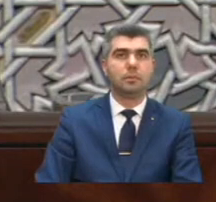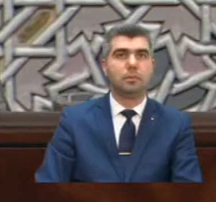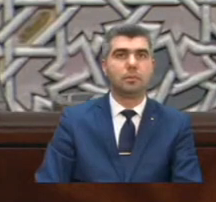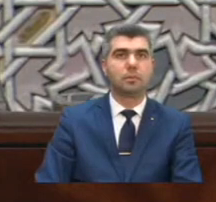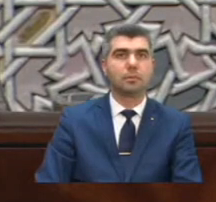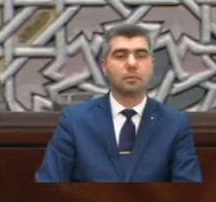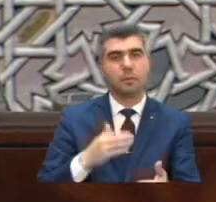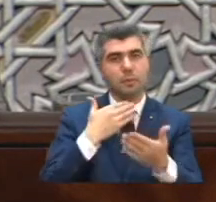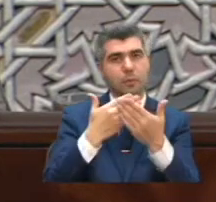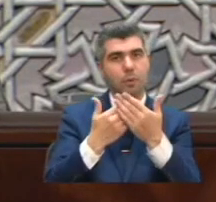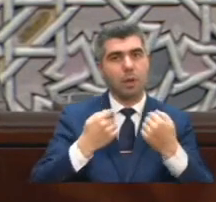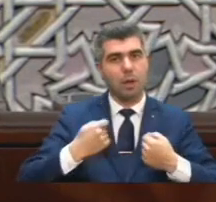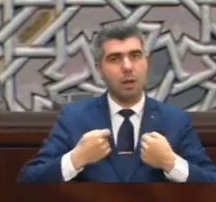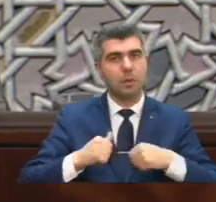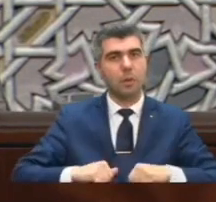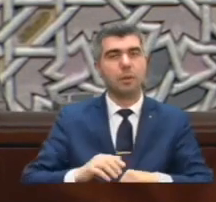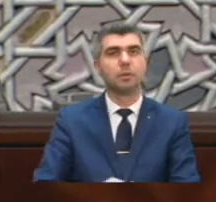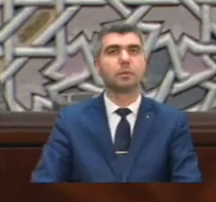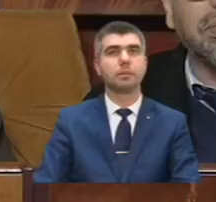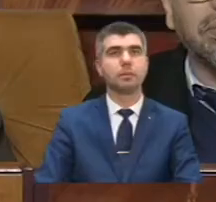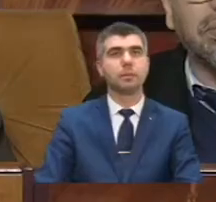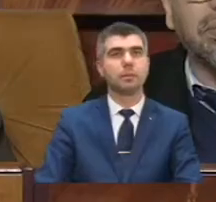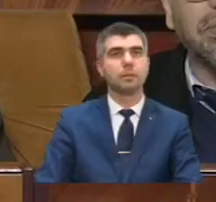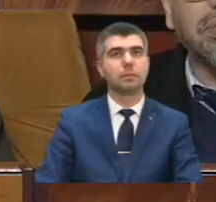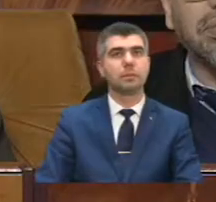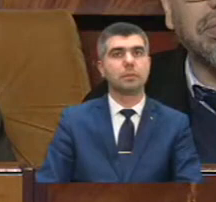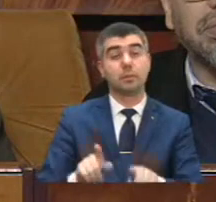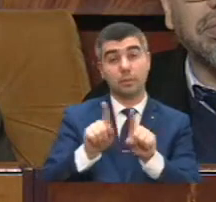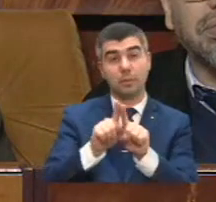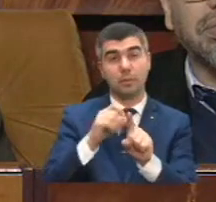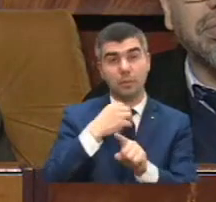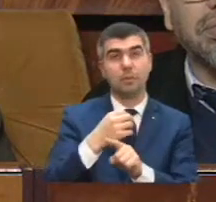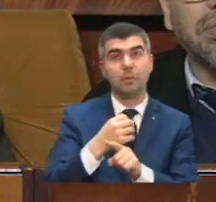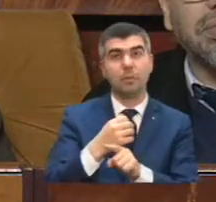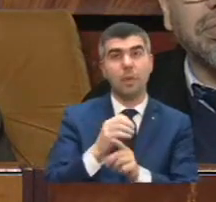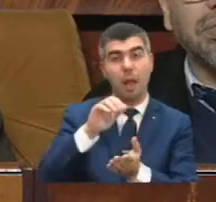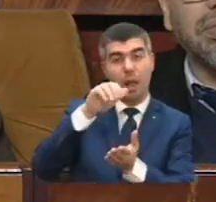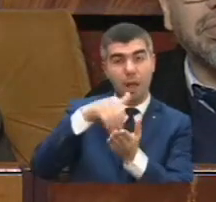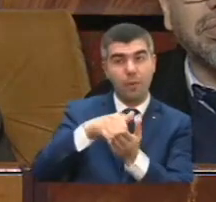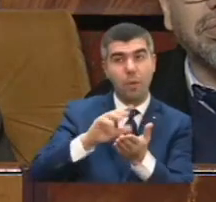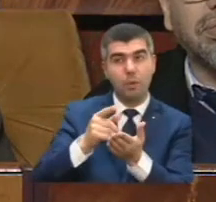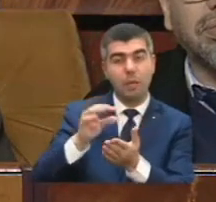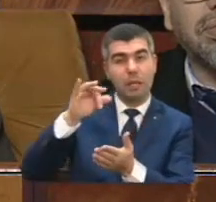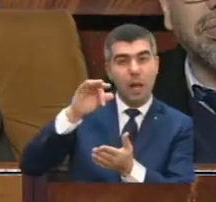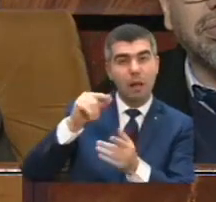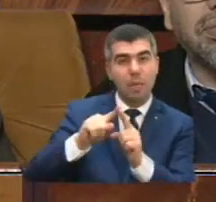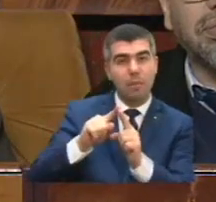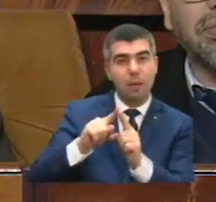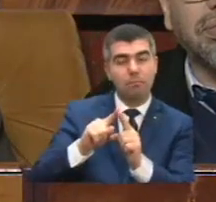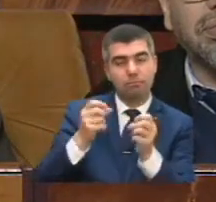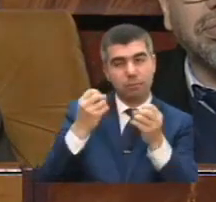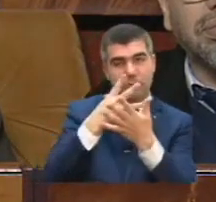شكرا السيد الرئيس. السيد الوزير، هذا الموضوع ديال المقالع كيعرف واحد العدد ديال الاختلالات السيد